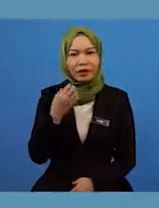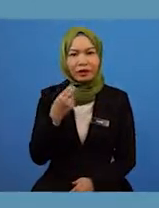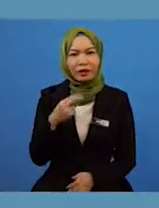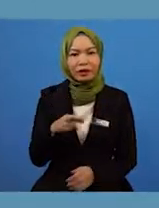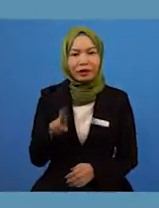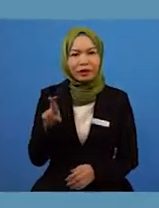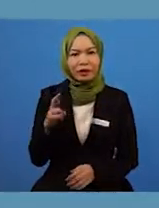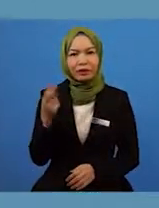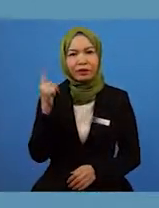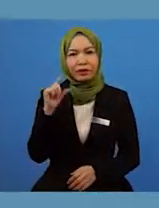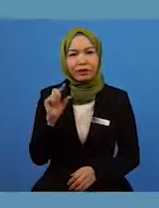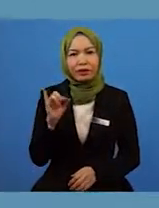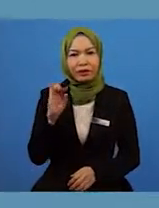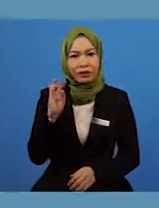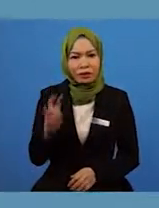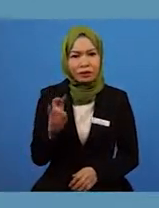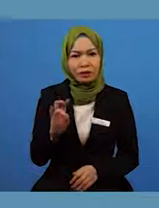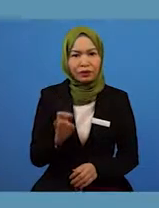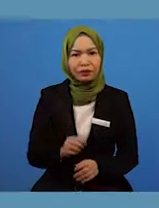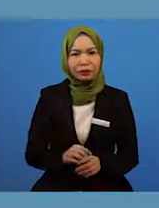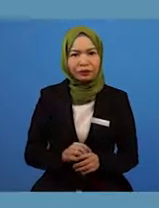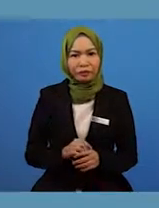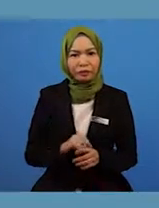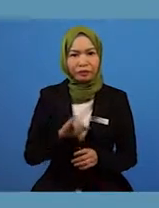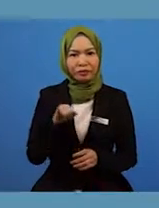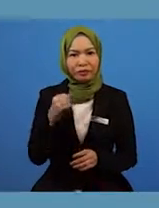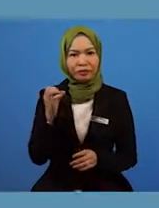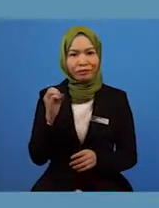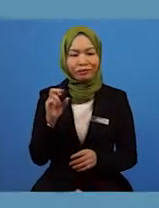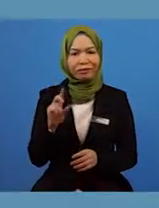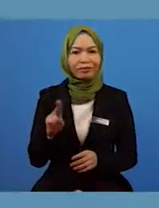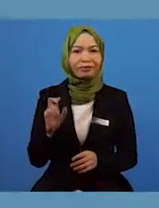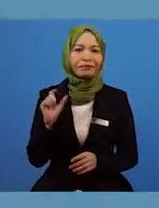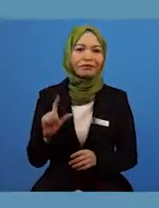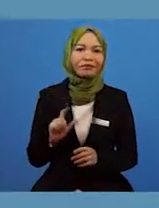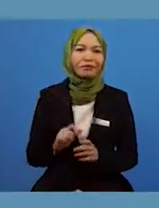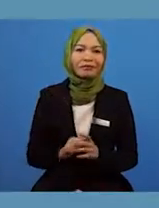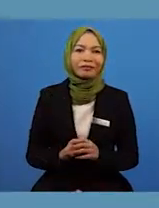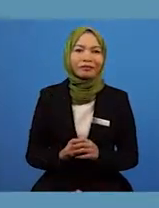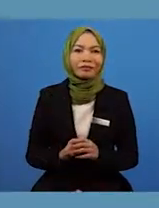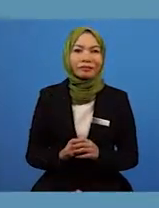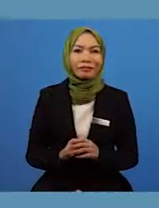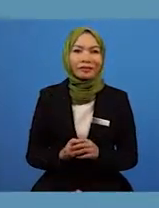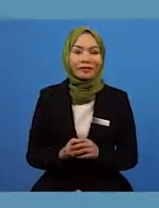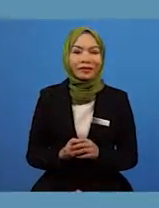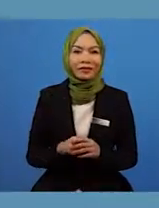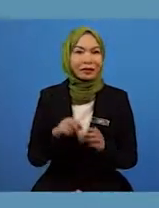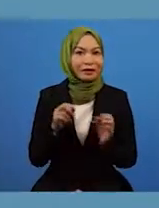1376 kilojoule per mol seperti yang dilihat dalam persamaan termokimia ini?